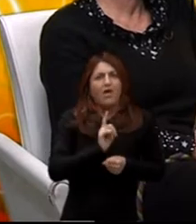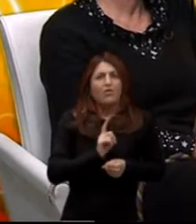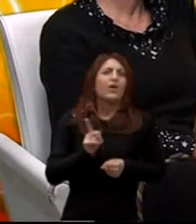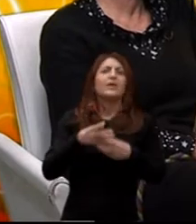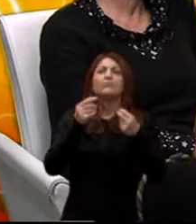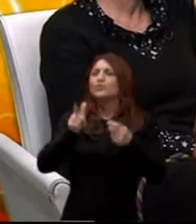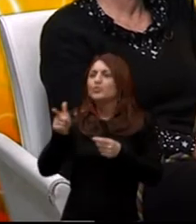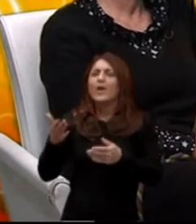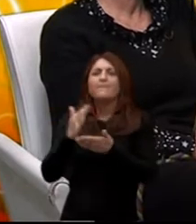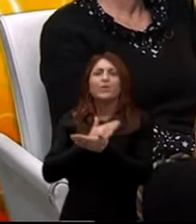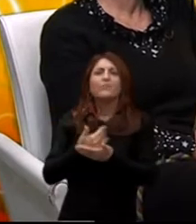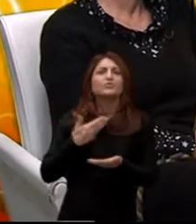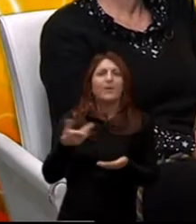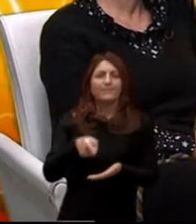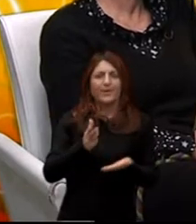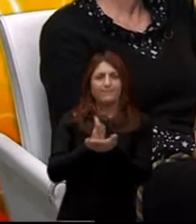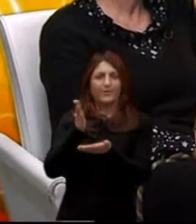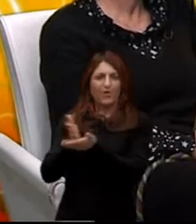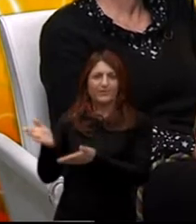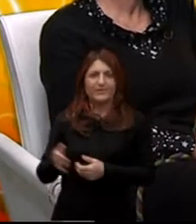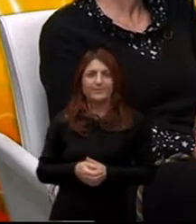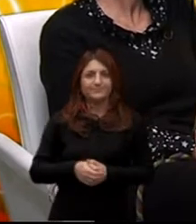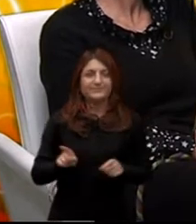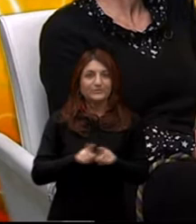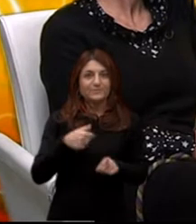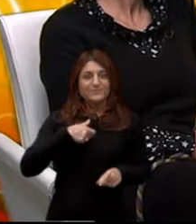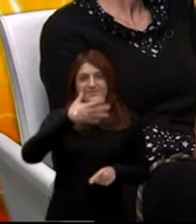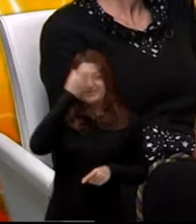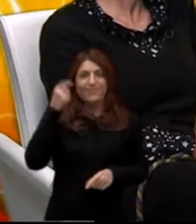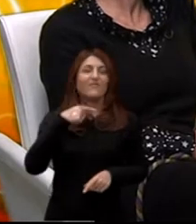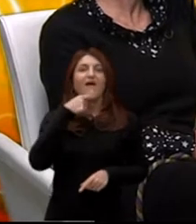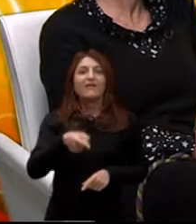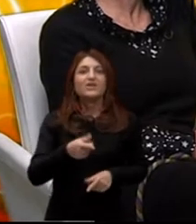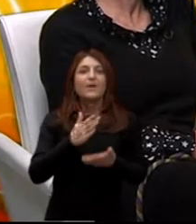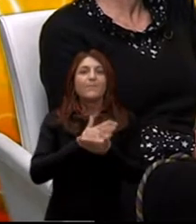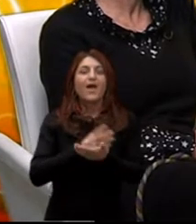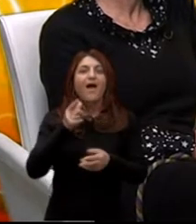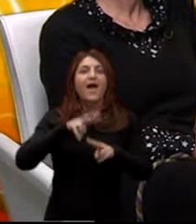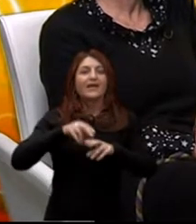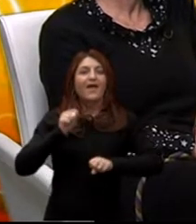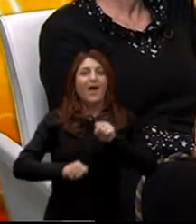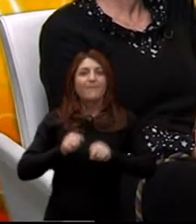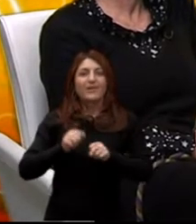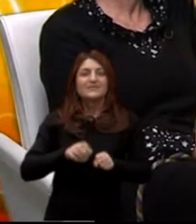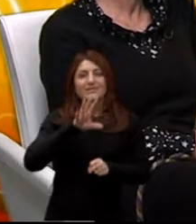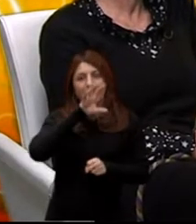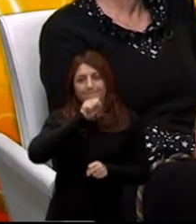mi provodimo. Još smo zaboravili spomenuti jedan program, a to je program rehabilitacijskih pasa, a on je za osobe koje su u